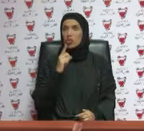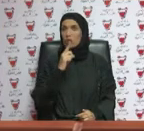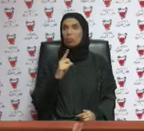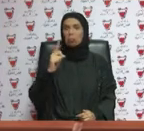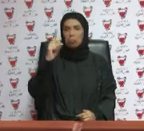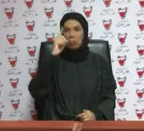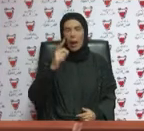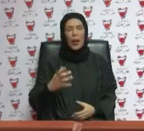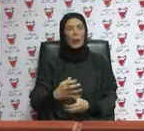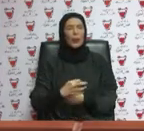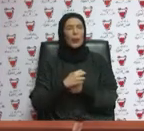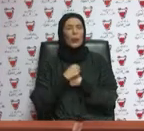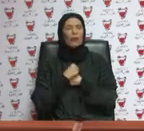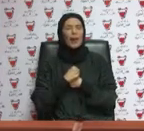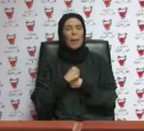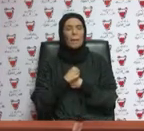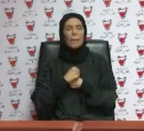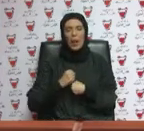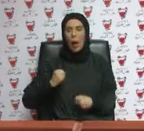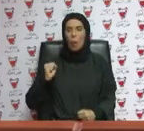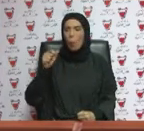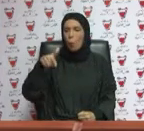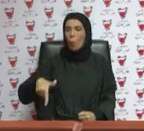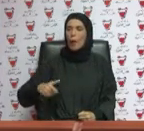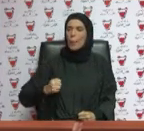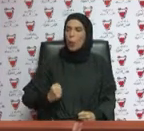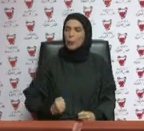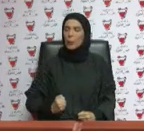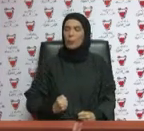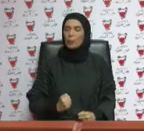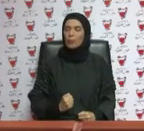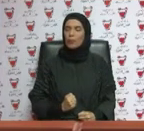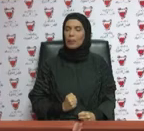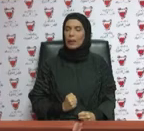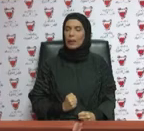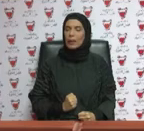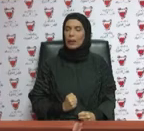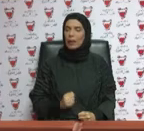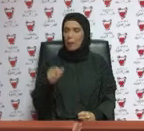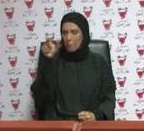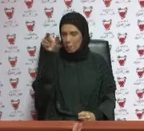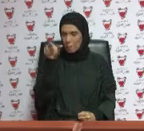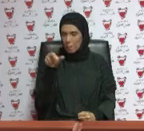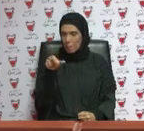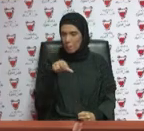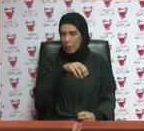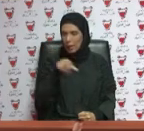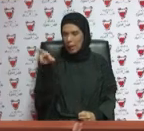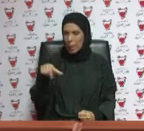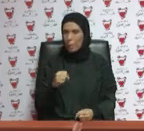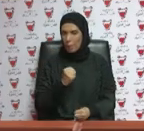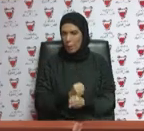راح يحافظ على المواطن البحريني من أنه يصبح من عامل أو يعني ينتقل من عامل